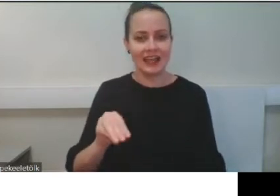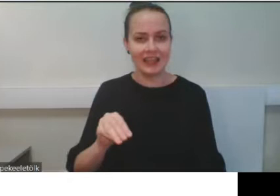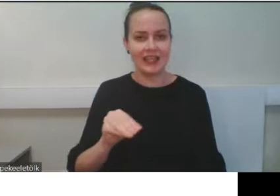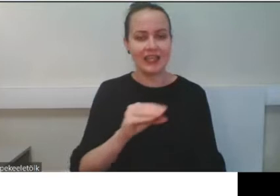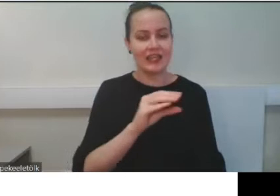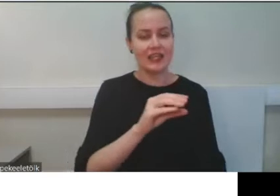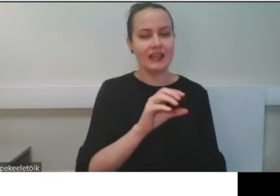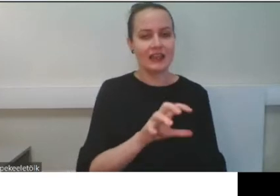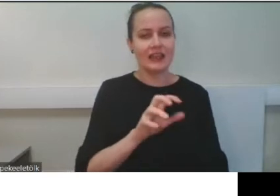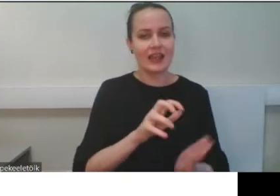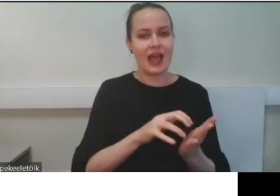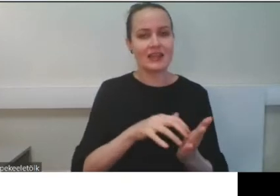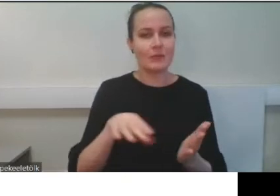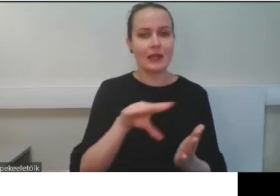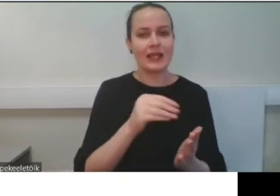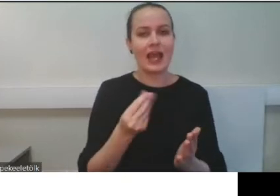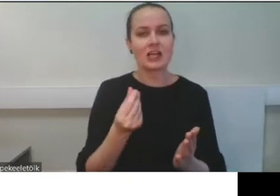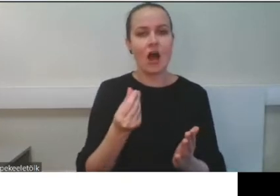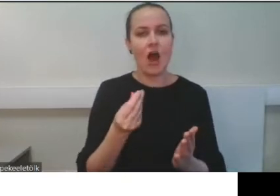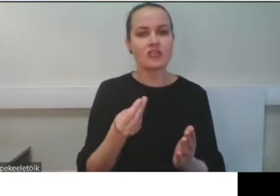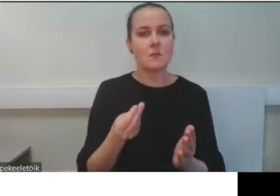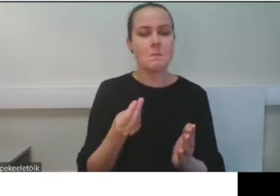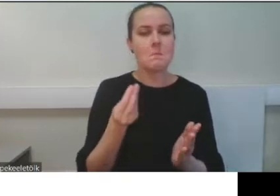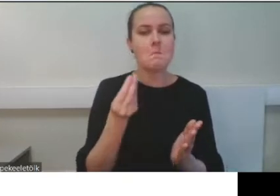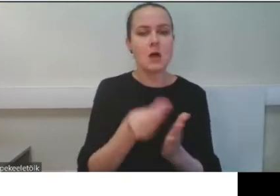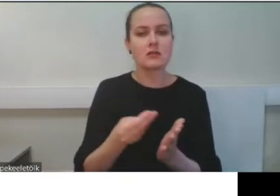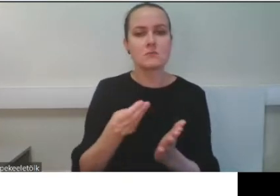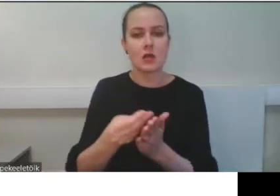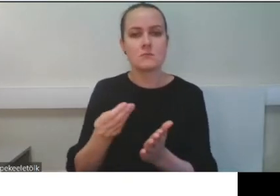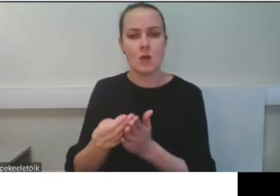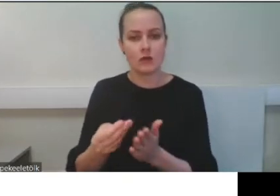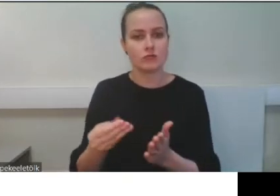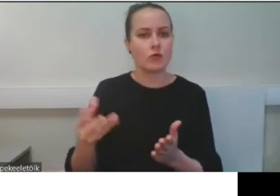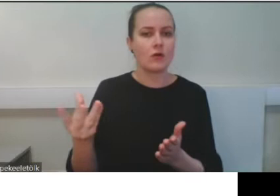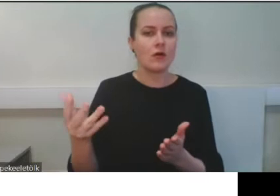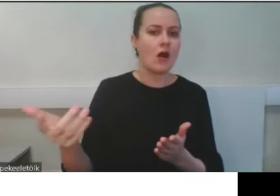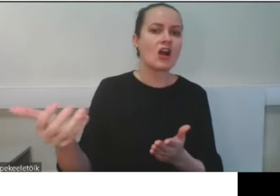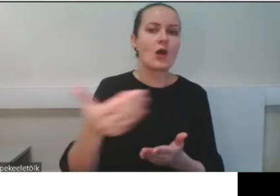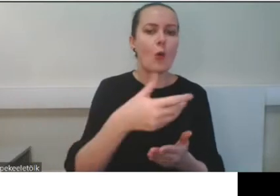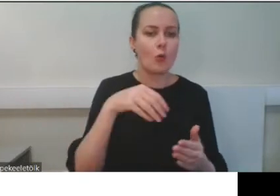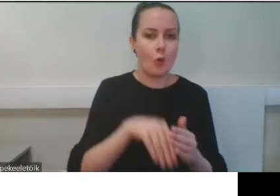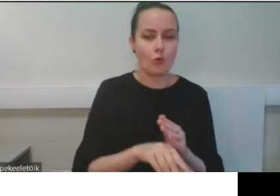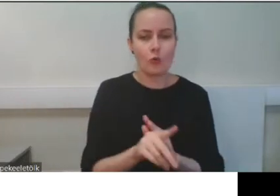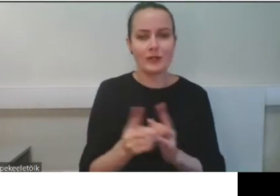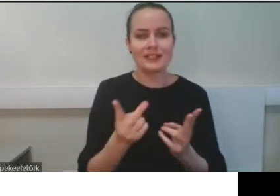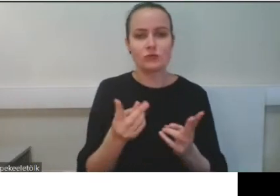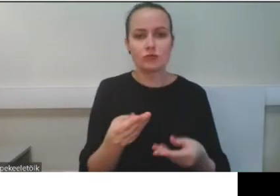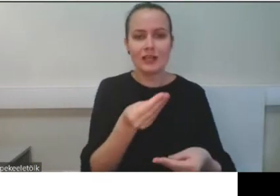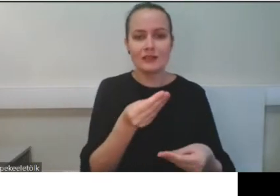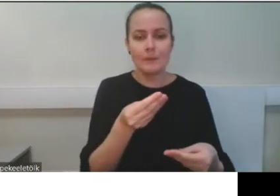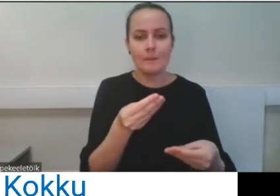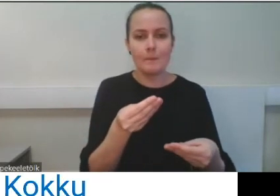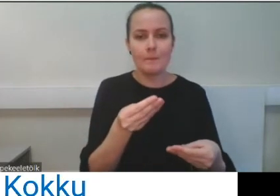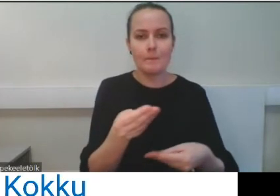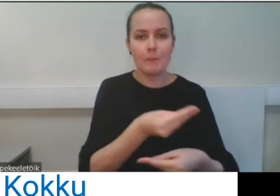puhul eraldi puudega inimesi, vähenud töövõimega inimesi, aga ka tegevuspiiranguga inimesi. Ja lähme